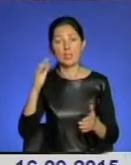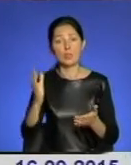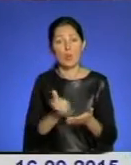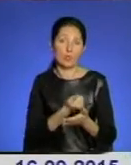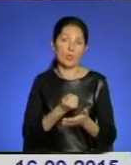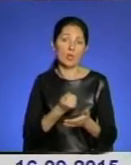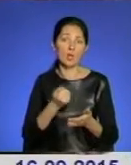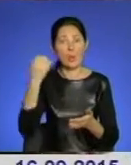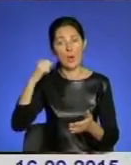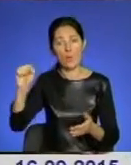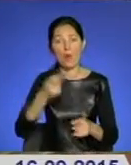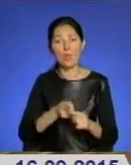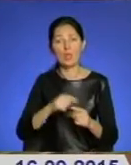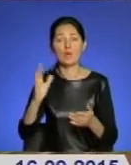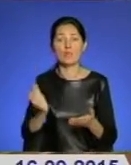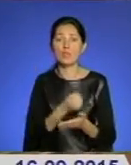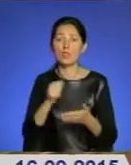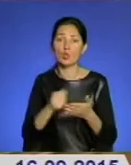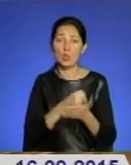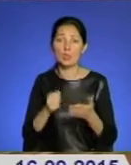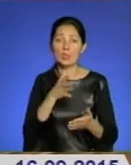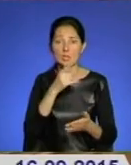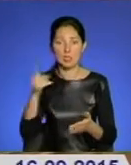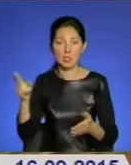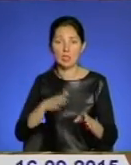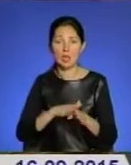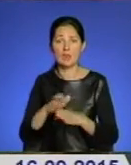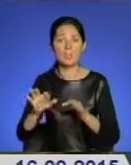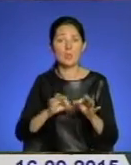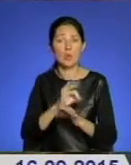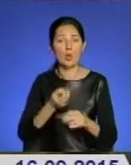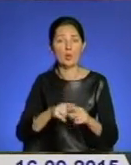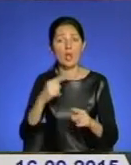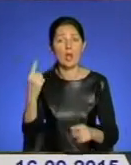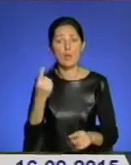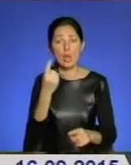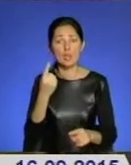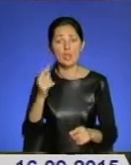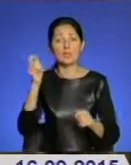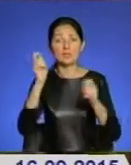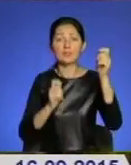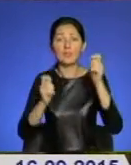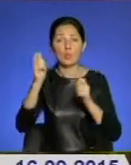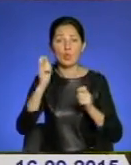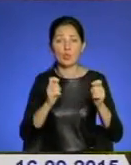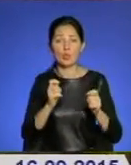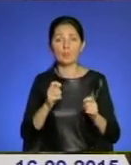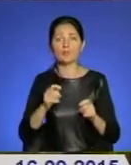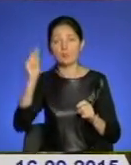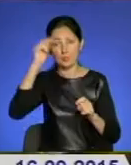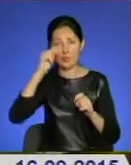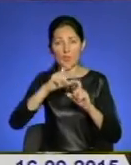здобутками, яких вдалося досягти за час реалізації проекту. Це перший симпозіум вузів,